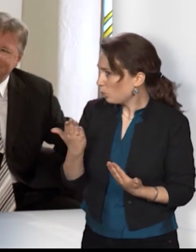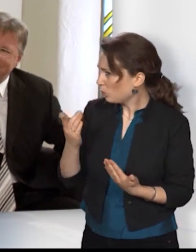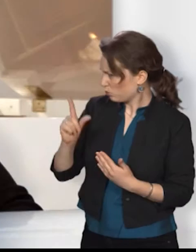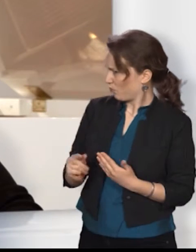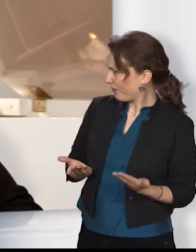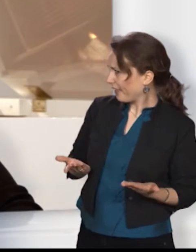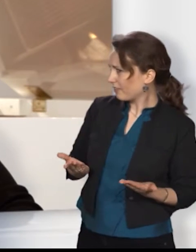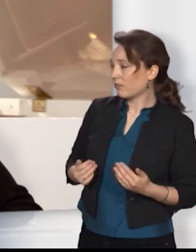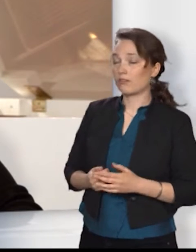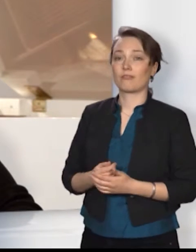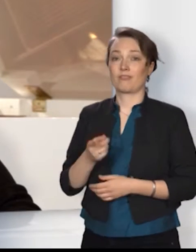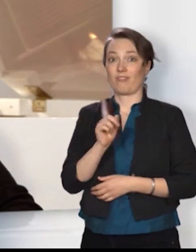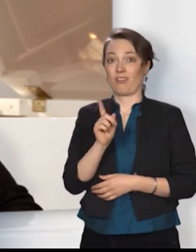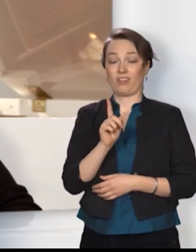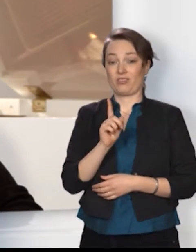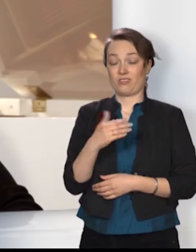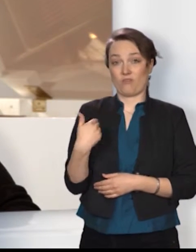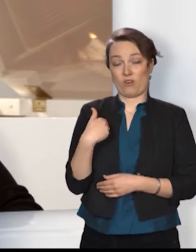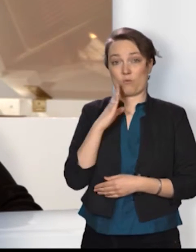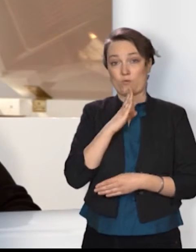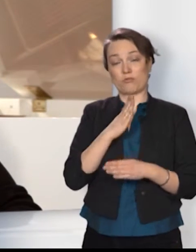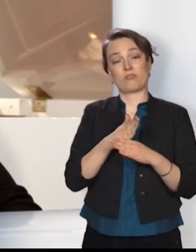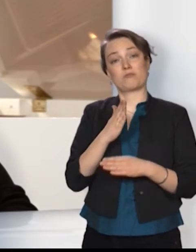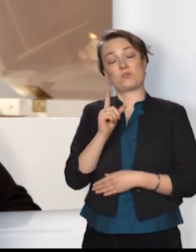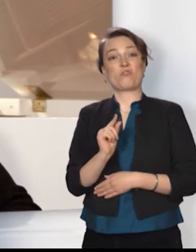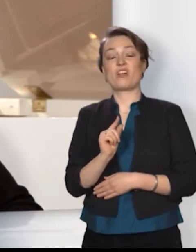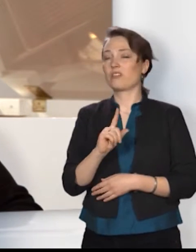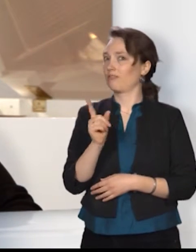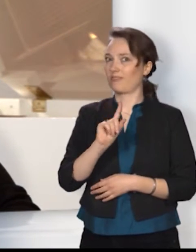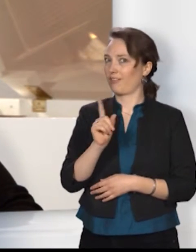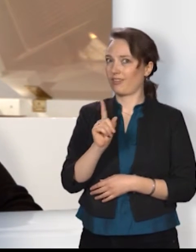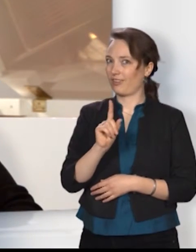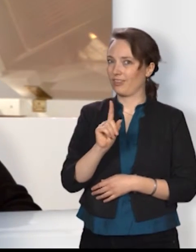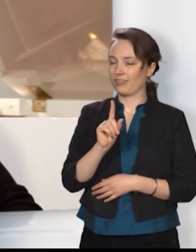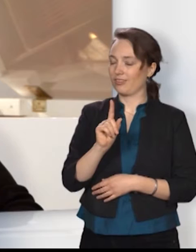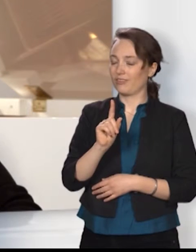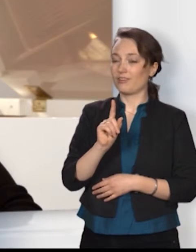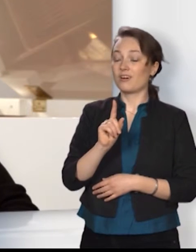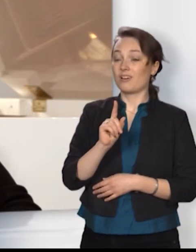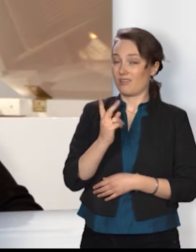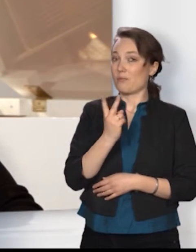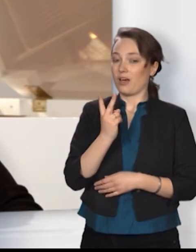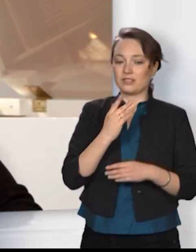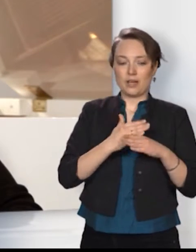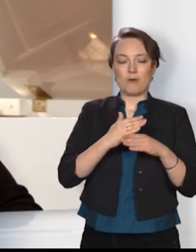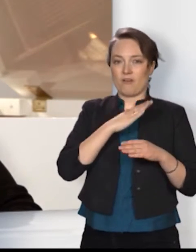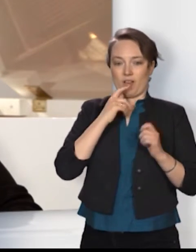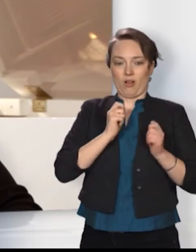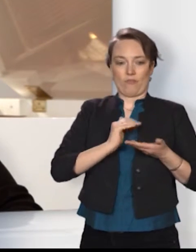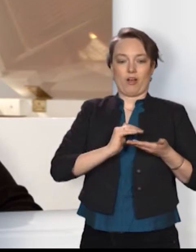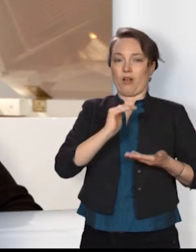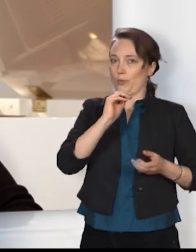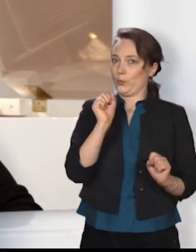irgendwann? Nein, das war mir nicht zu wenig und ist mir auch heute nicht zu wenig. Im Gegenteil, es war immer ein